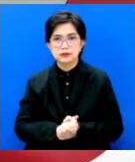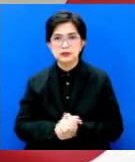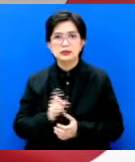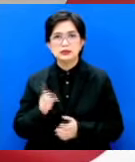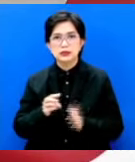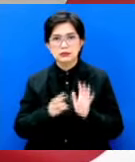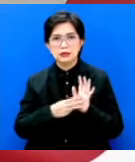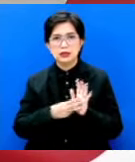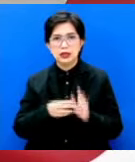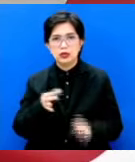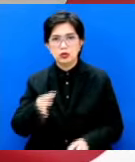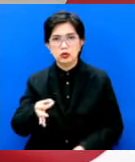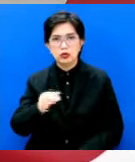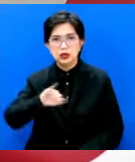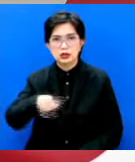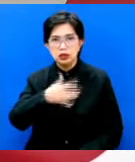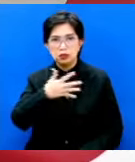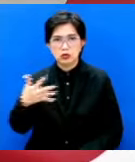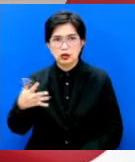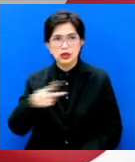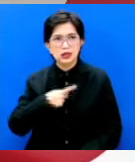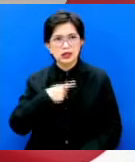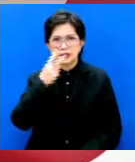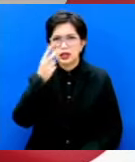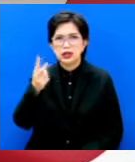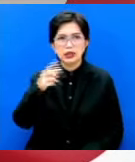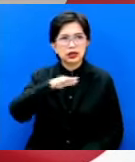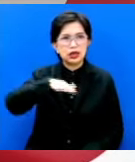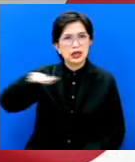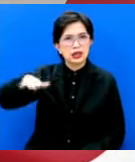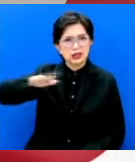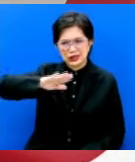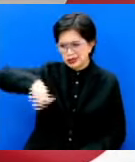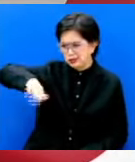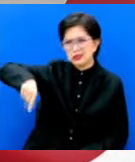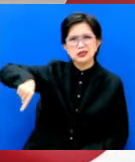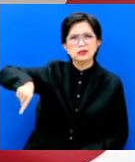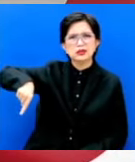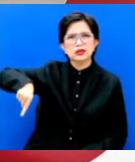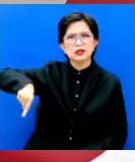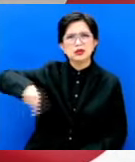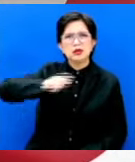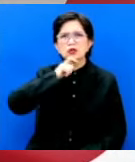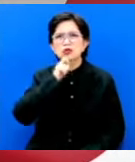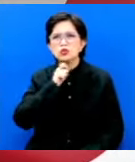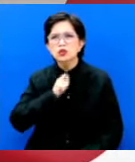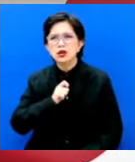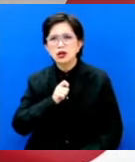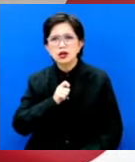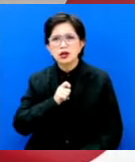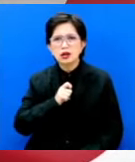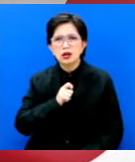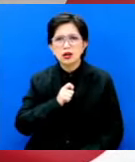diKotaJayapura.Kita seringmelihatanak-anakkitayangmasih terlantar,adajugaparalansia